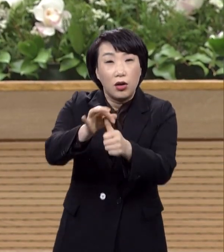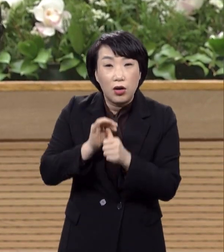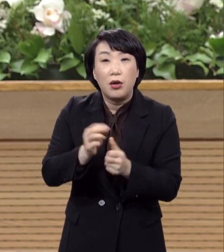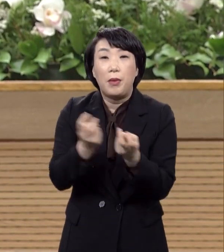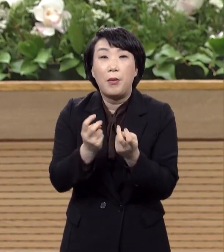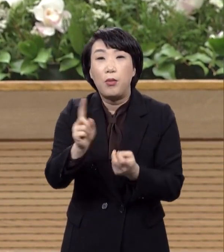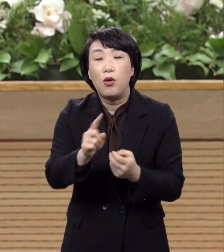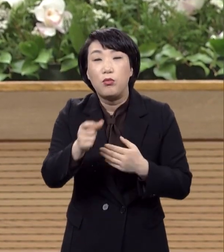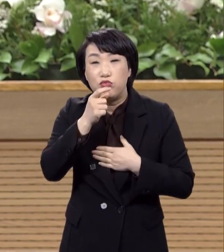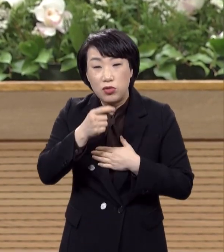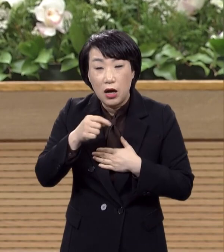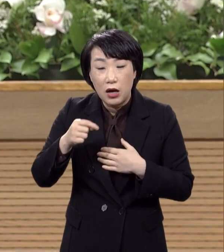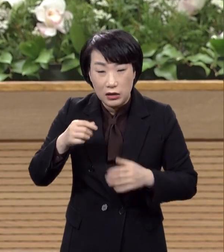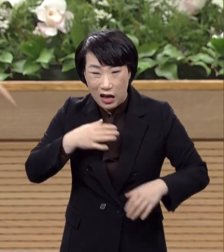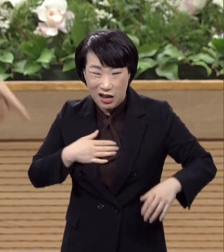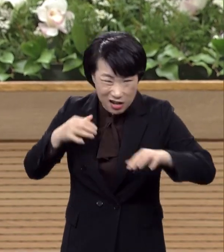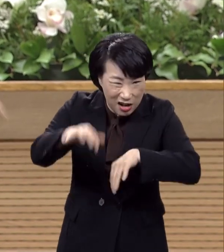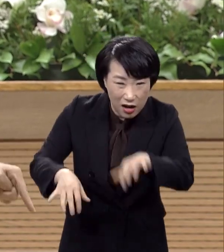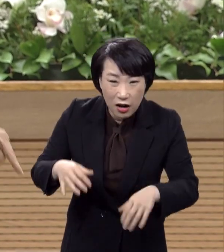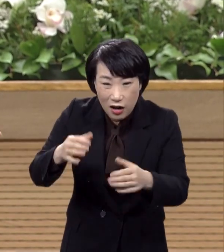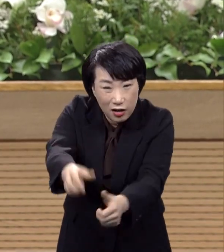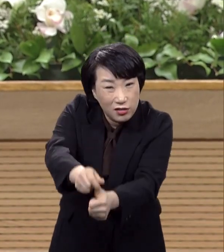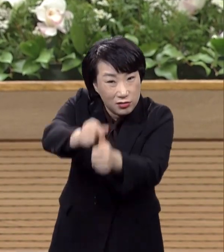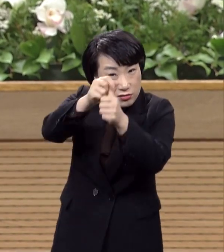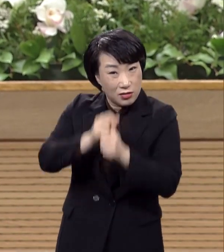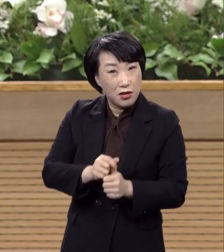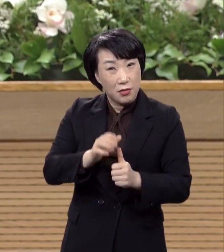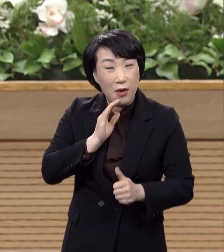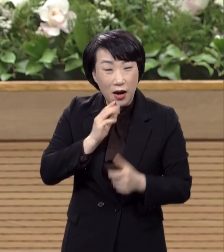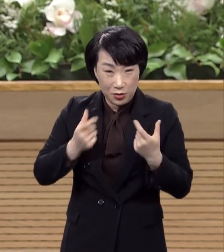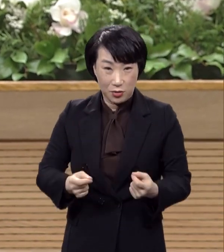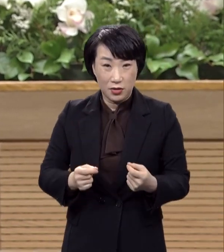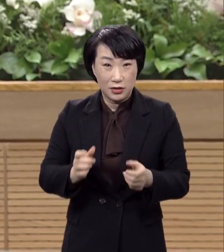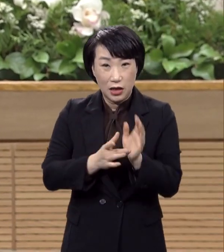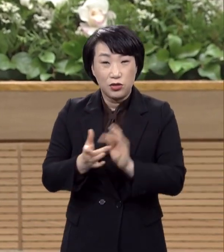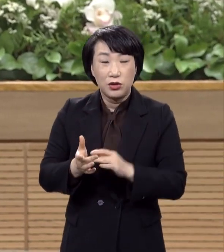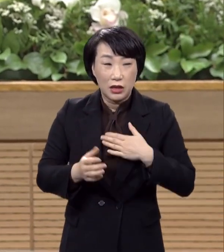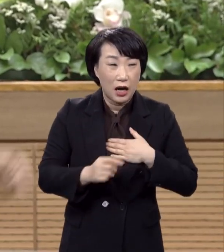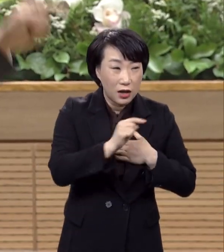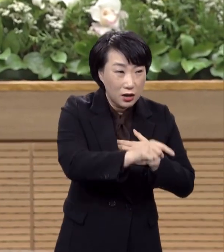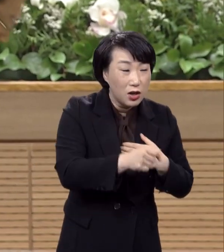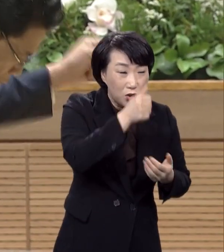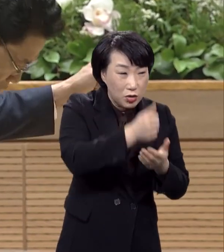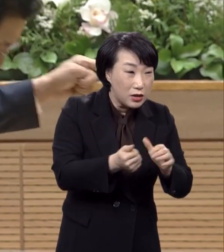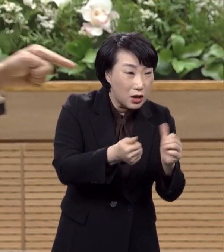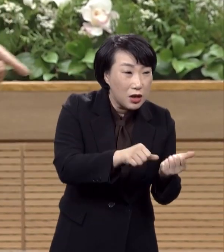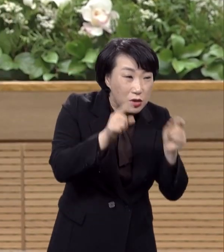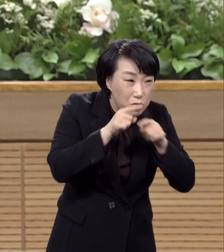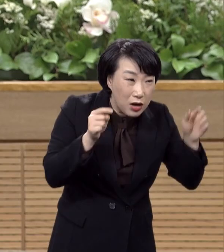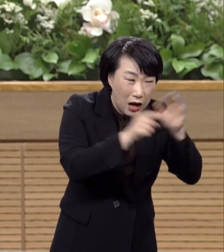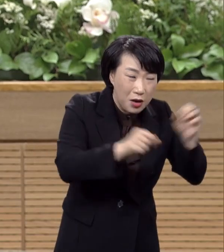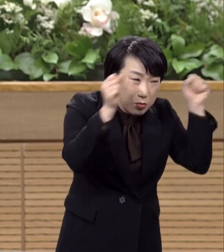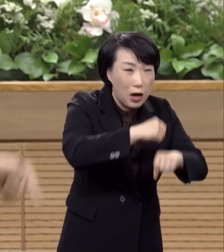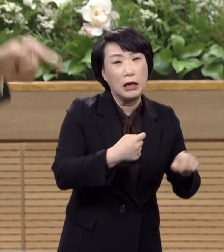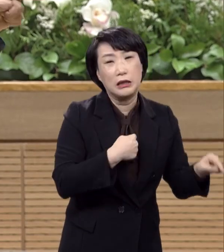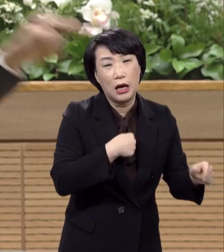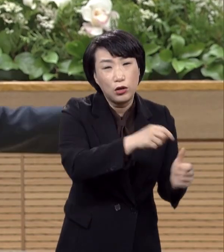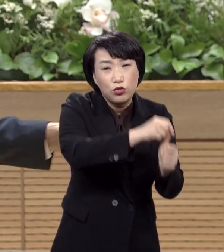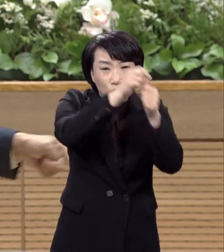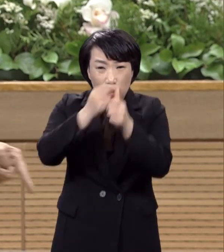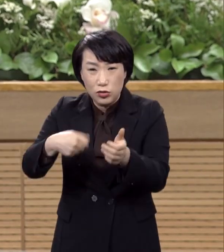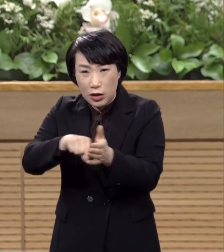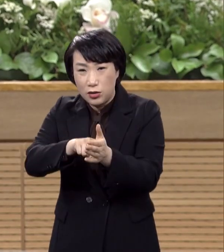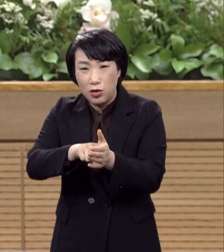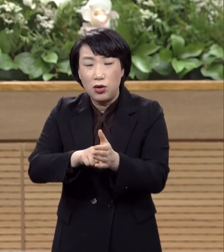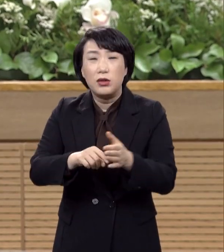자를 건지려고, 다시 말해서 죄와 사망과 지옥 가서 멸망할 자를 살리려고 세월 속에 있는 인간을